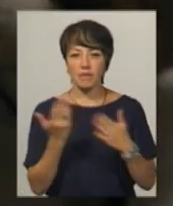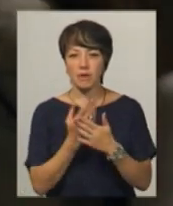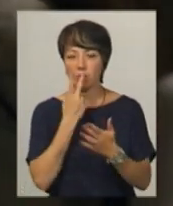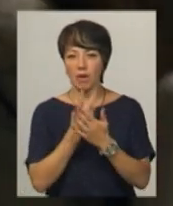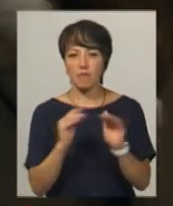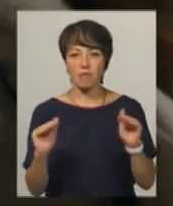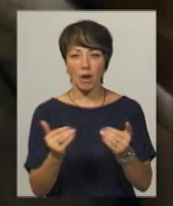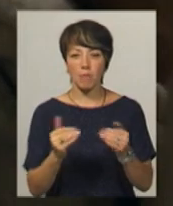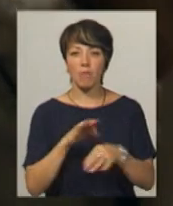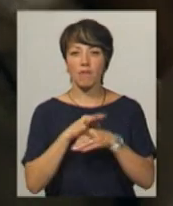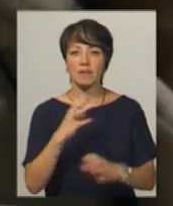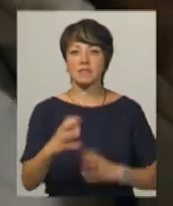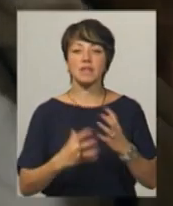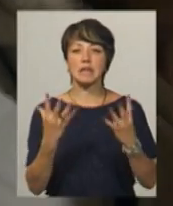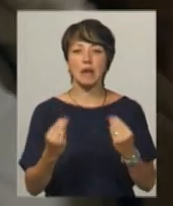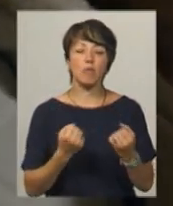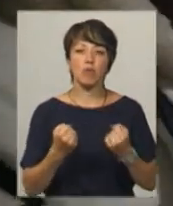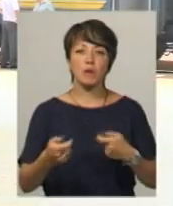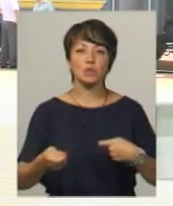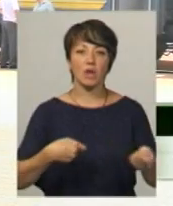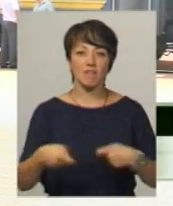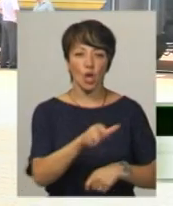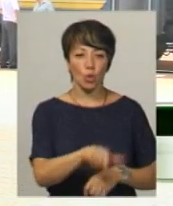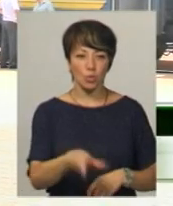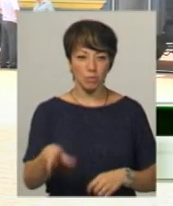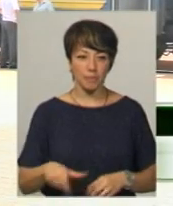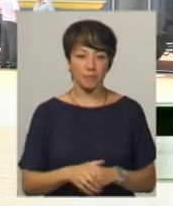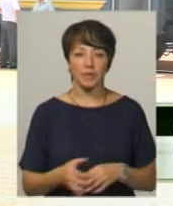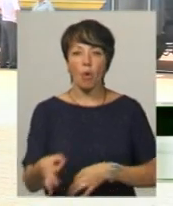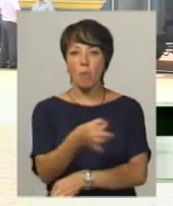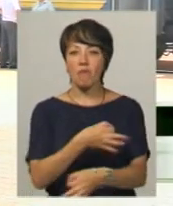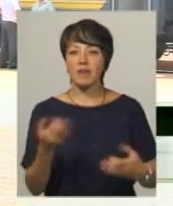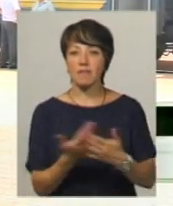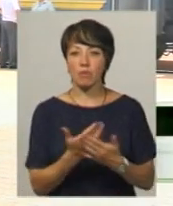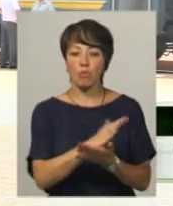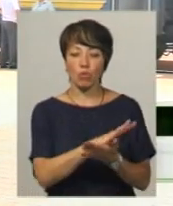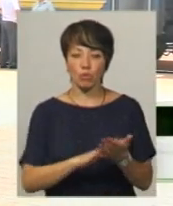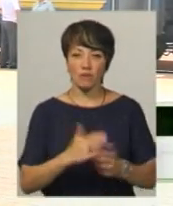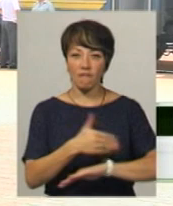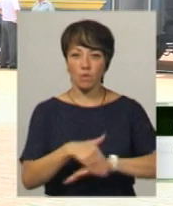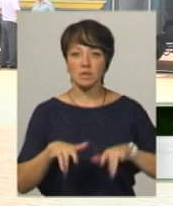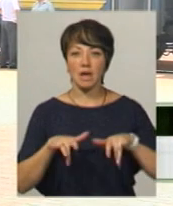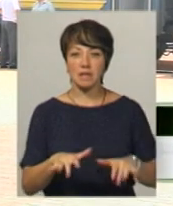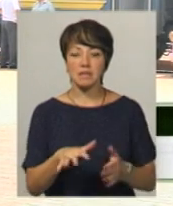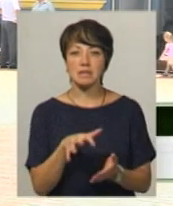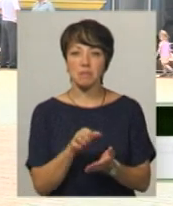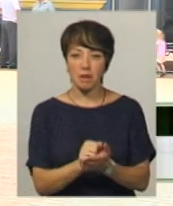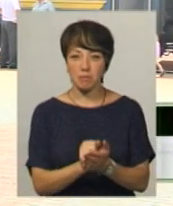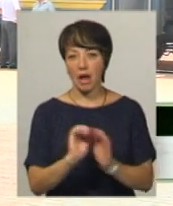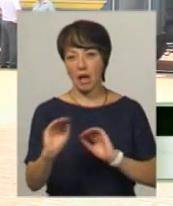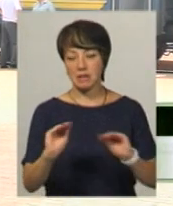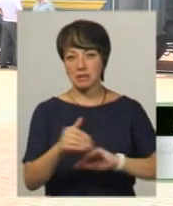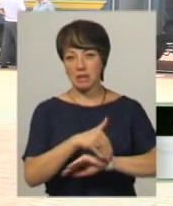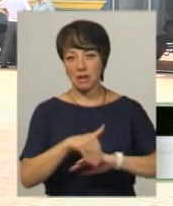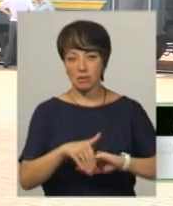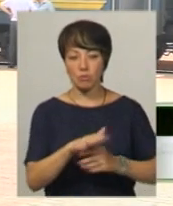рамках проведення Всесвітнього дня боротьби з торгівлею людьми. Обговорення фільму та продовження вуличної акції з елементами арт-інсталяції